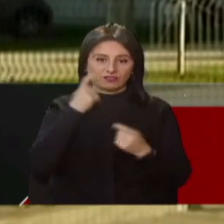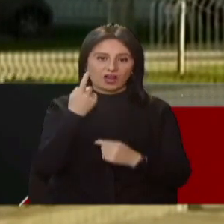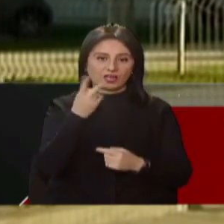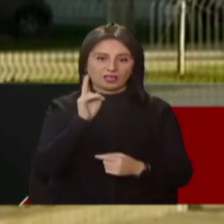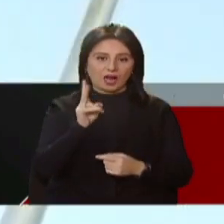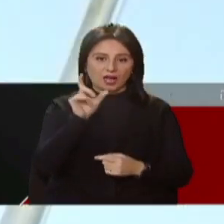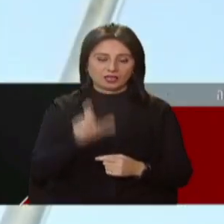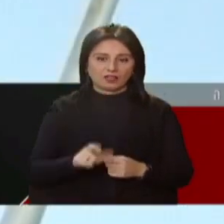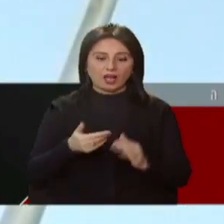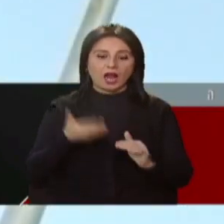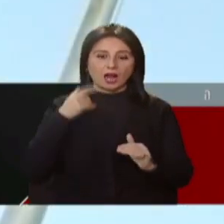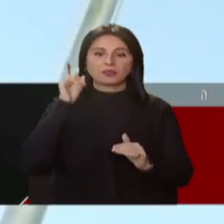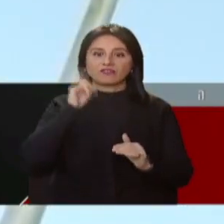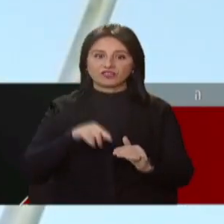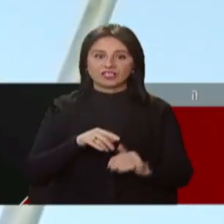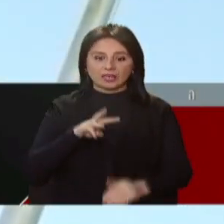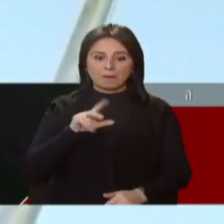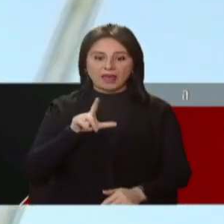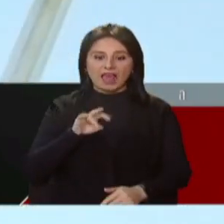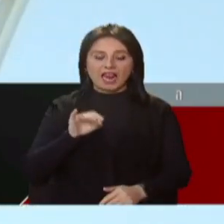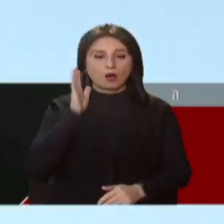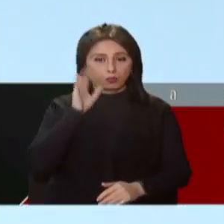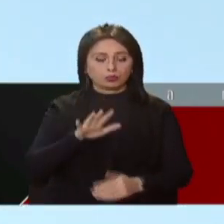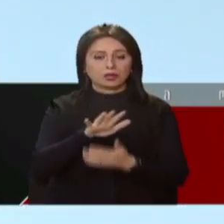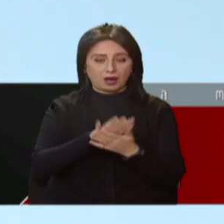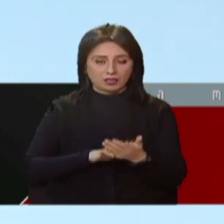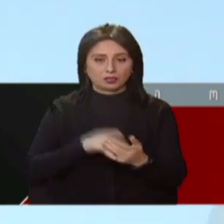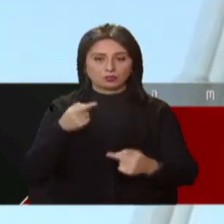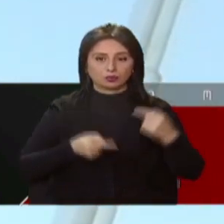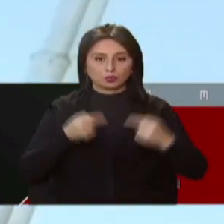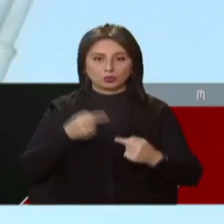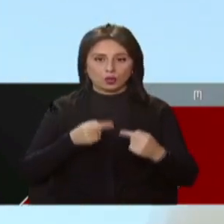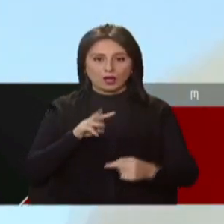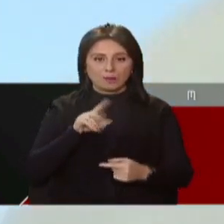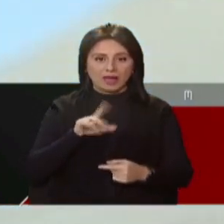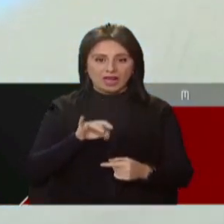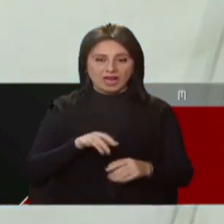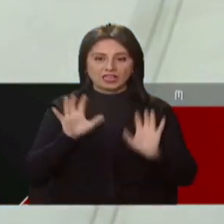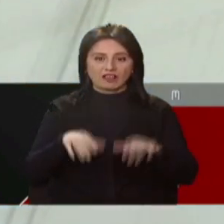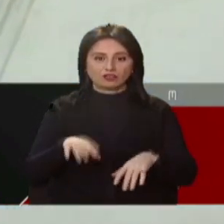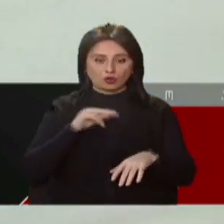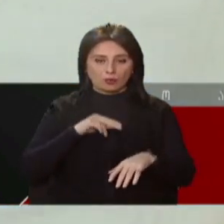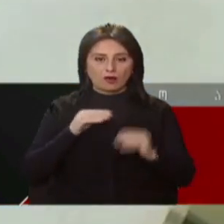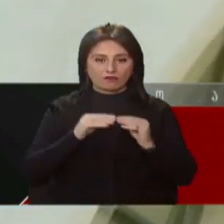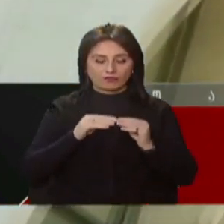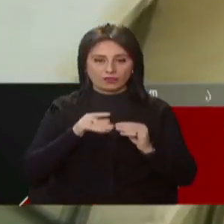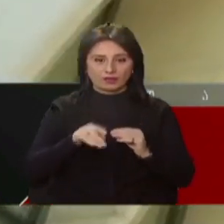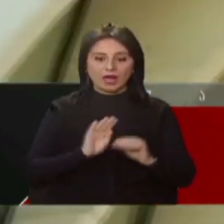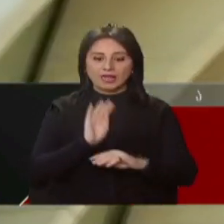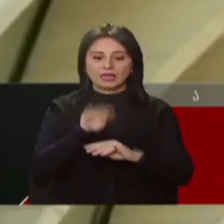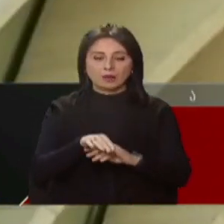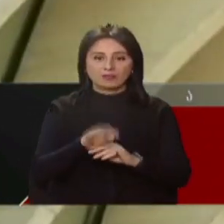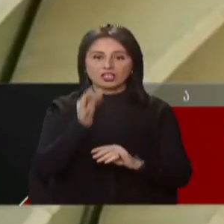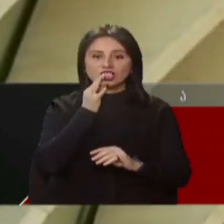ინფორმაცია. ბუნებრივია, აქამდეც ვიცოდით, რომ ნიკამელიაც აპირებს, რომ გააგრძელოს ბრძოლა თავმჯდომარის თანამდებობისათვის. დამატებით